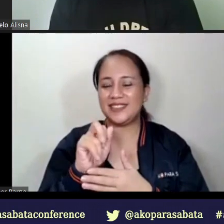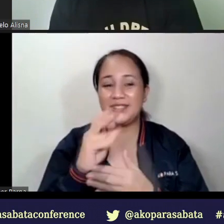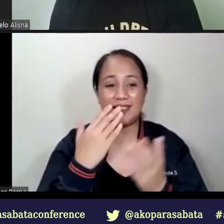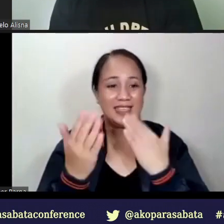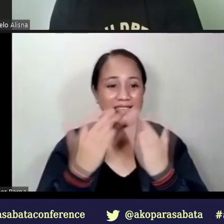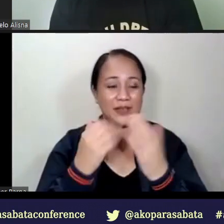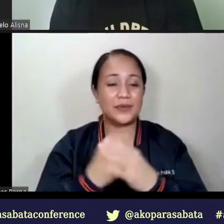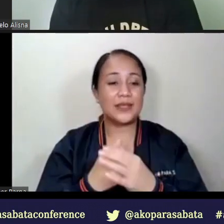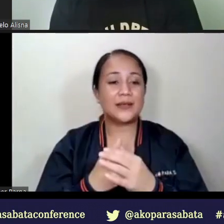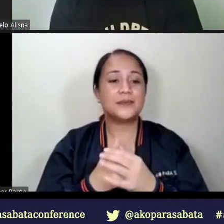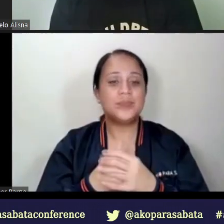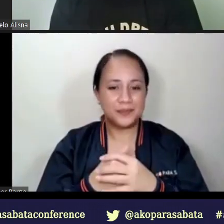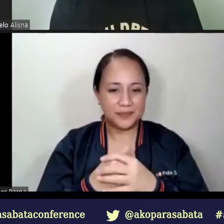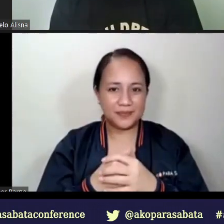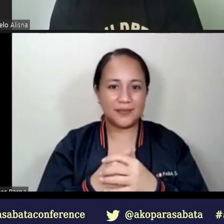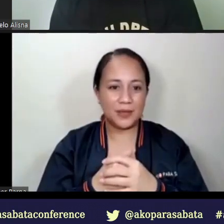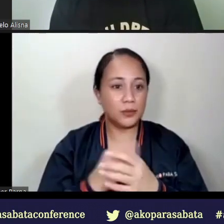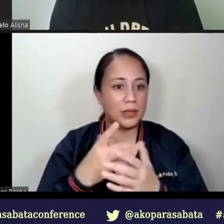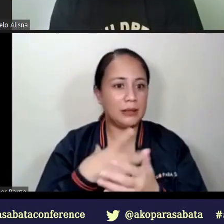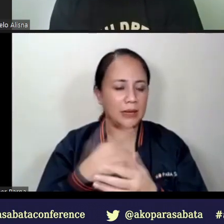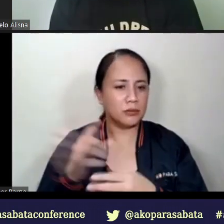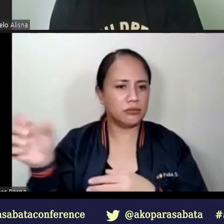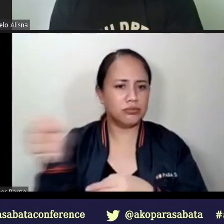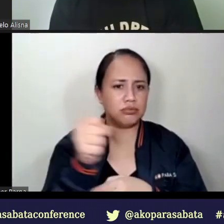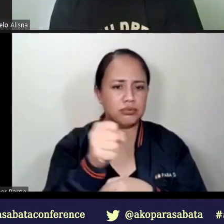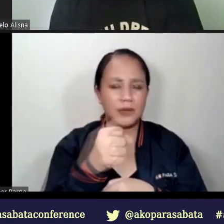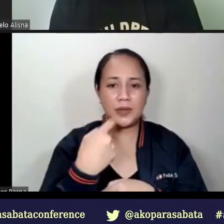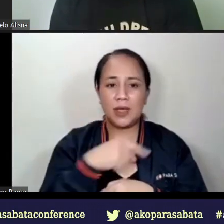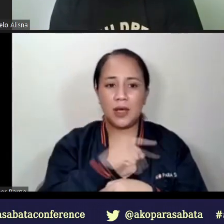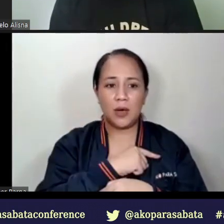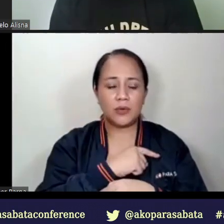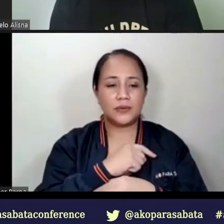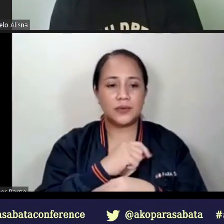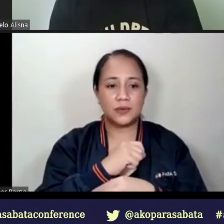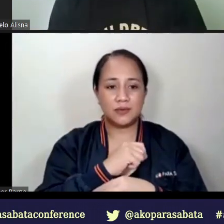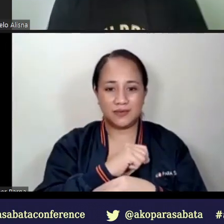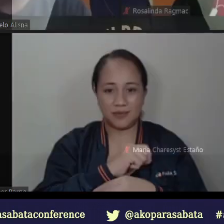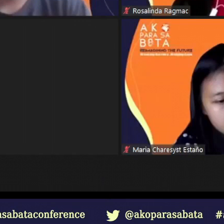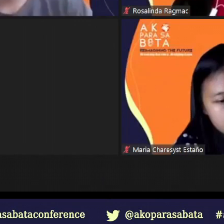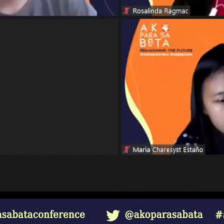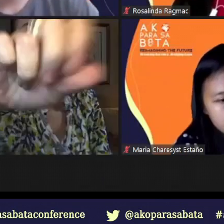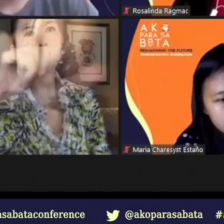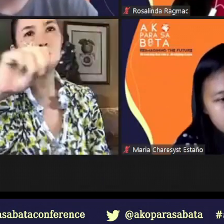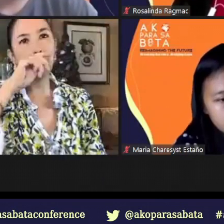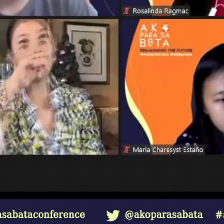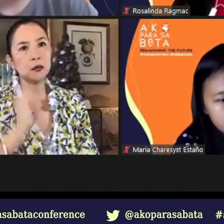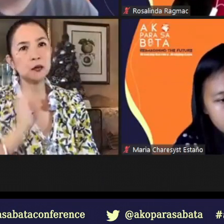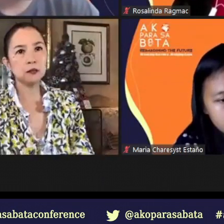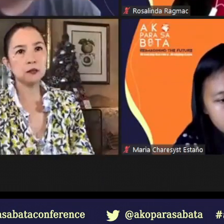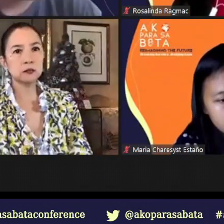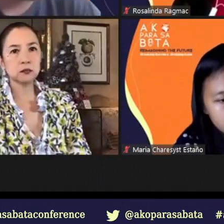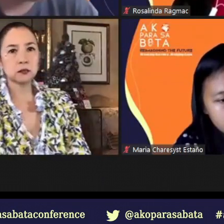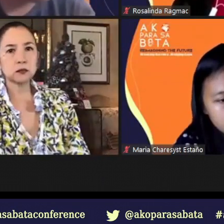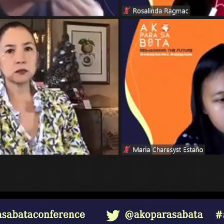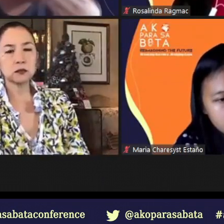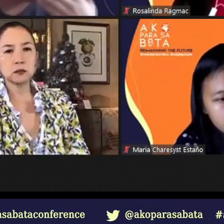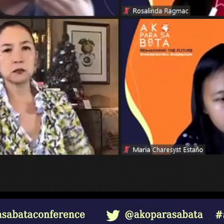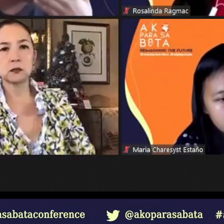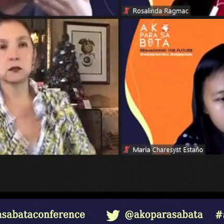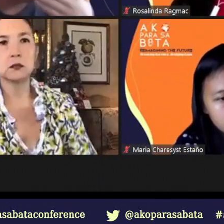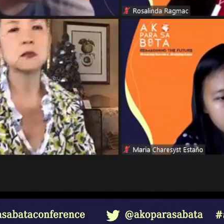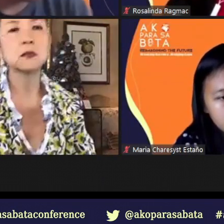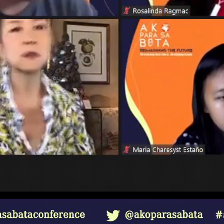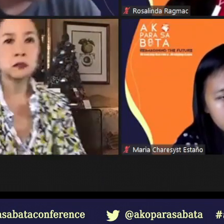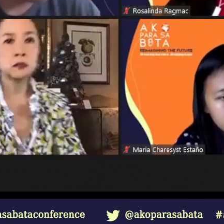salamat. And actually, I would like to call on our lahat po ng ating presenters and panelists, no? Ojel,